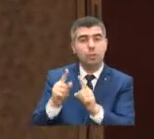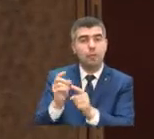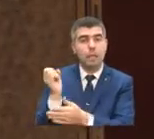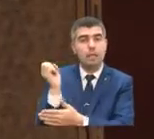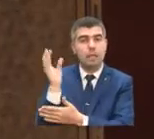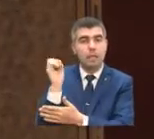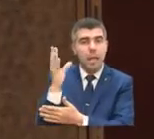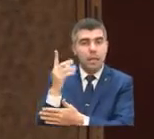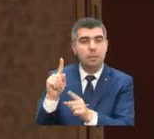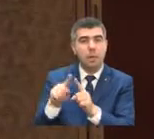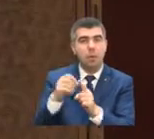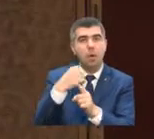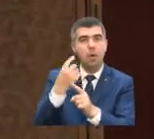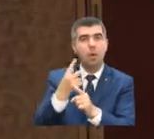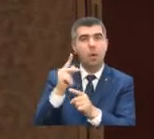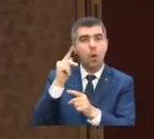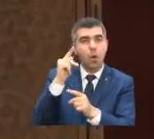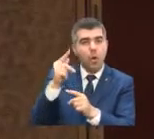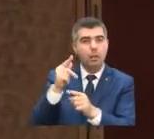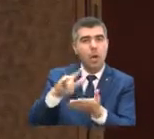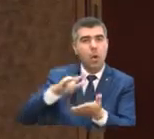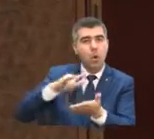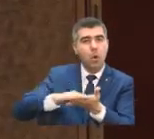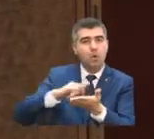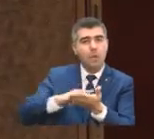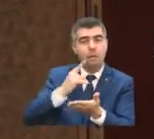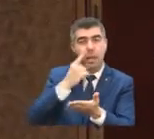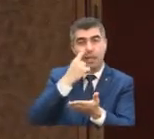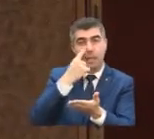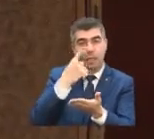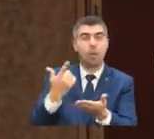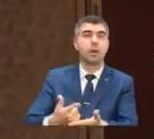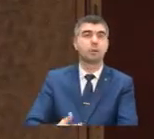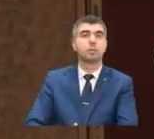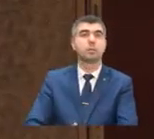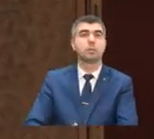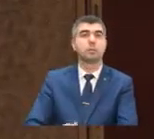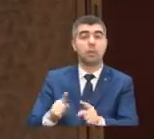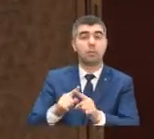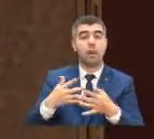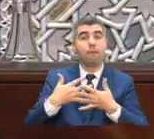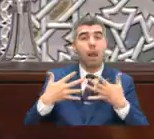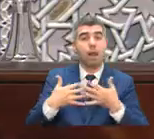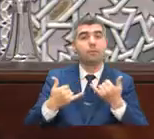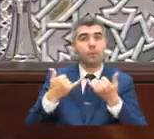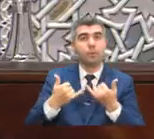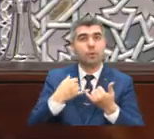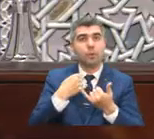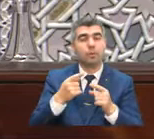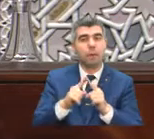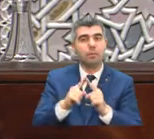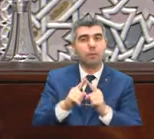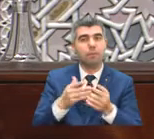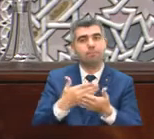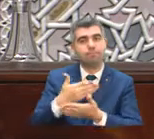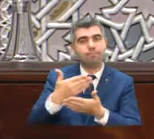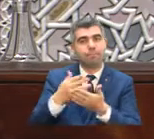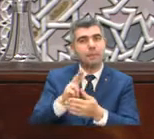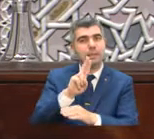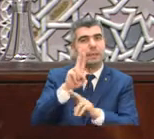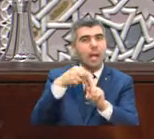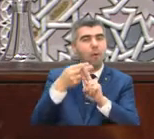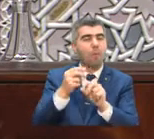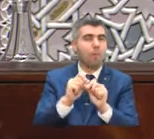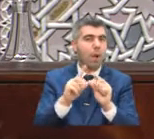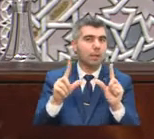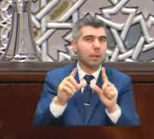اسفي الشكا ايتباها القنيطره الحسيمه تطوان، وحنا في حقيقه نكون سعداء. شكرا سيده الوزيره المحترمه. شكرا،